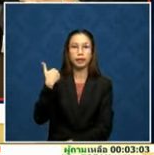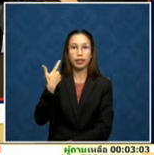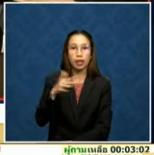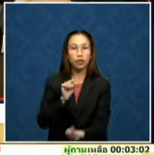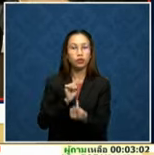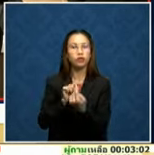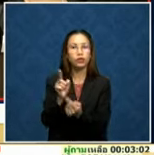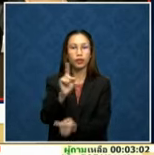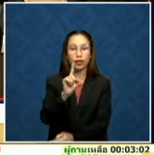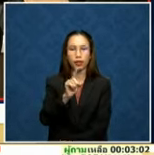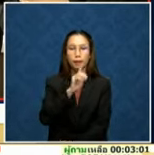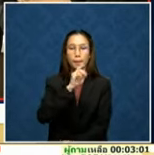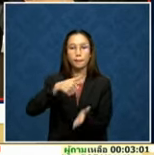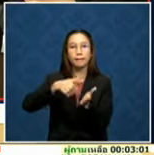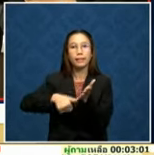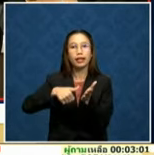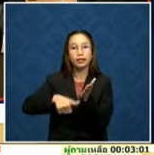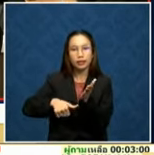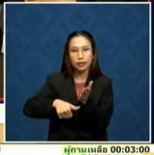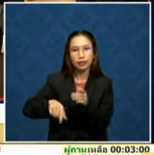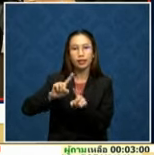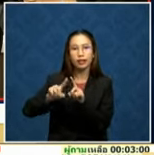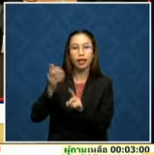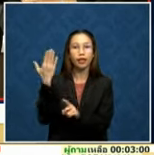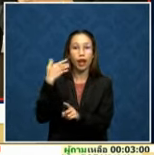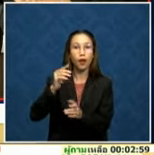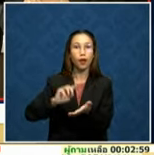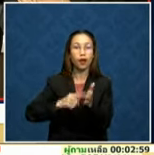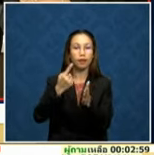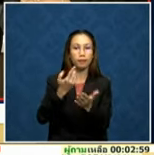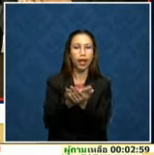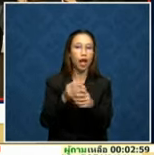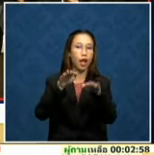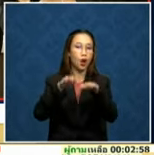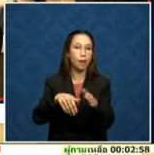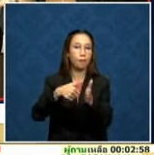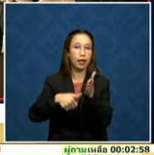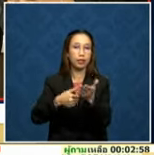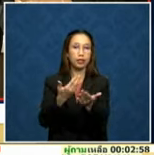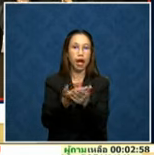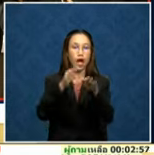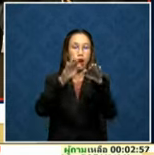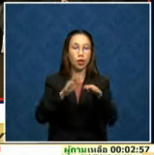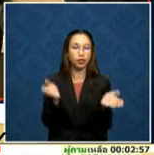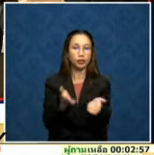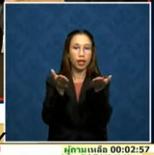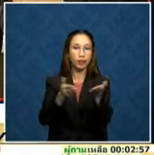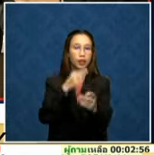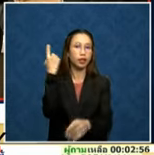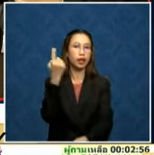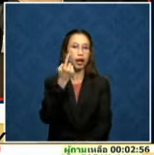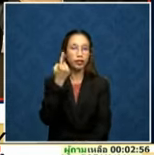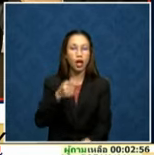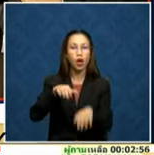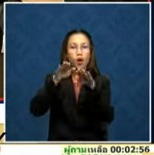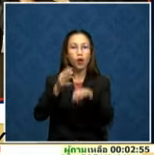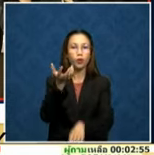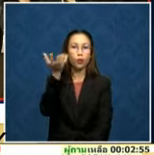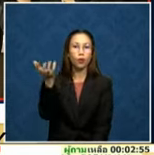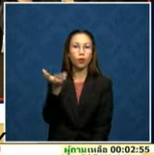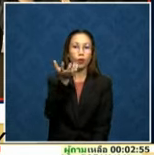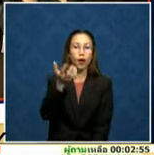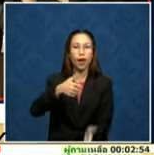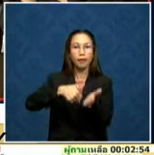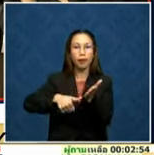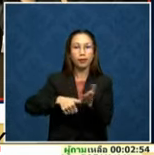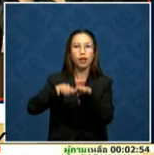ไม่วาจะเป็นภาษี Easy Resistตั้แตเมต้ปีมีการลดย่อนภาษีเพื่อการกทองเที่ยวมรถภาษีวายมีออกมาตรการปก